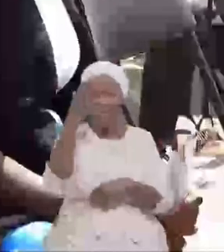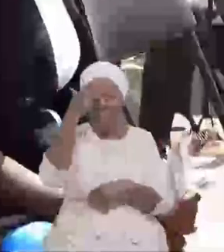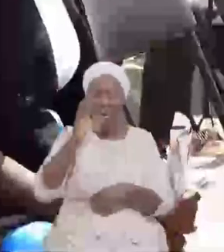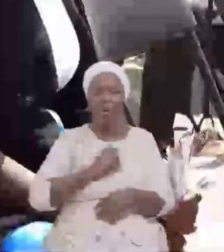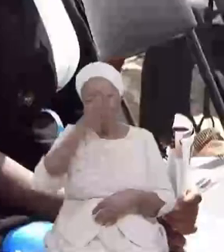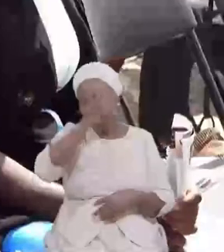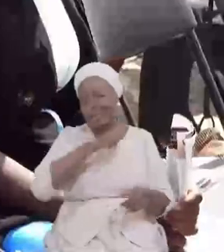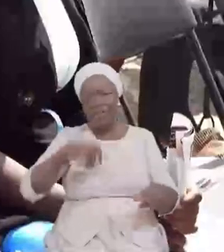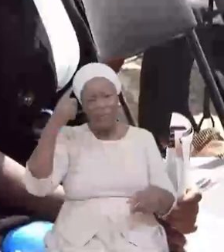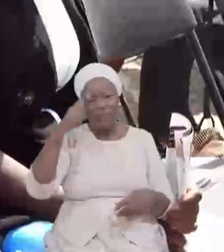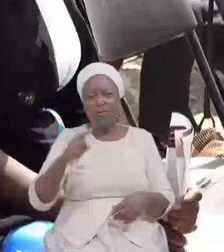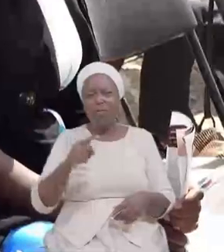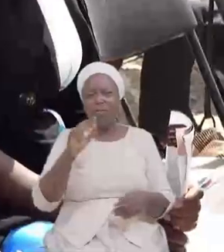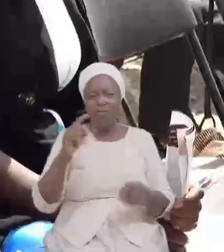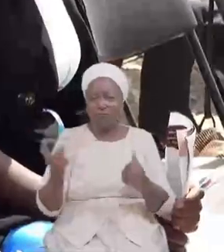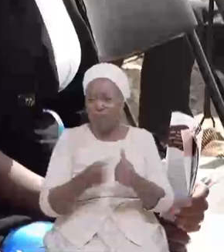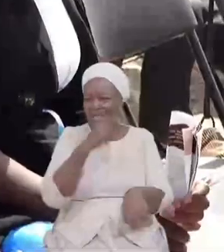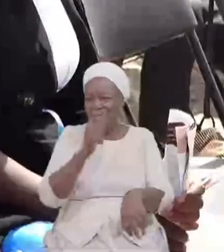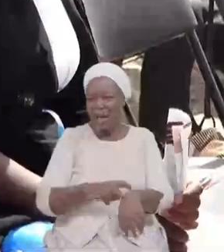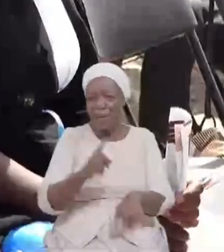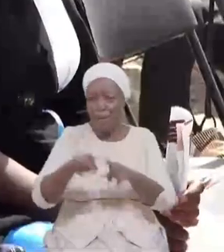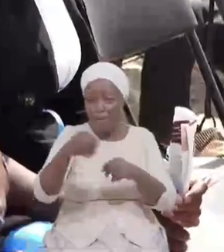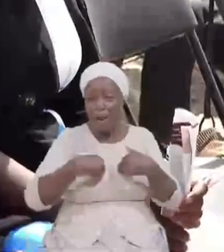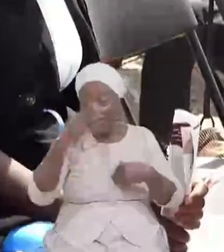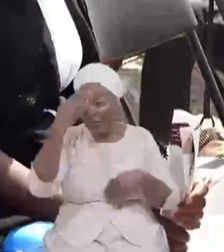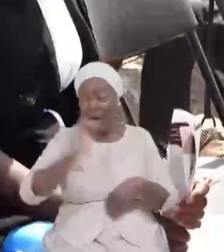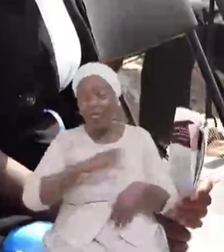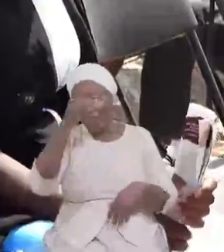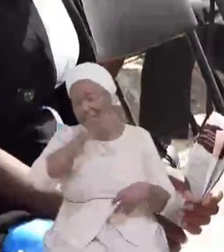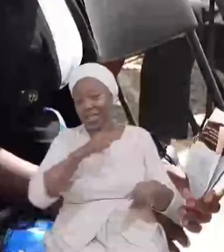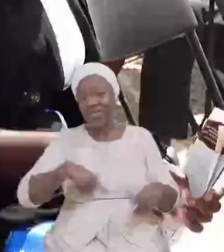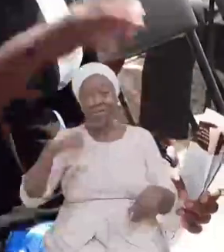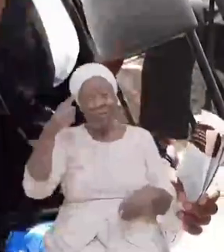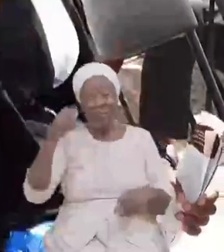Vous me connaissez depuis un moment maintenant, non? Ton cœur brisé sera guéri.